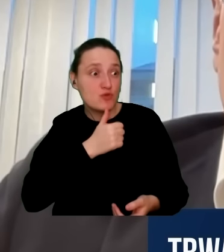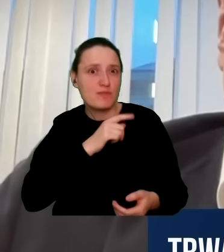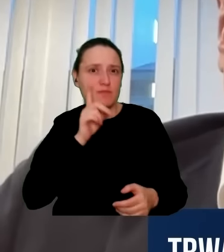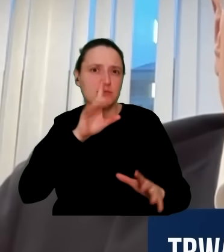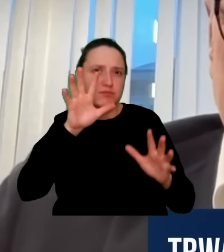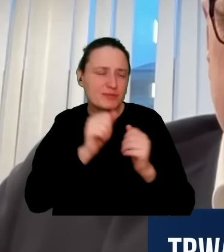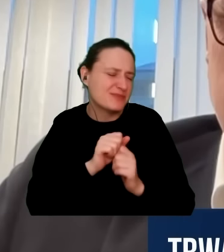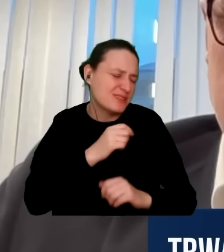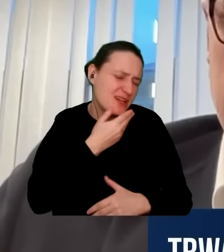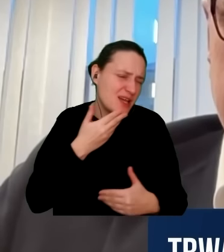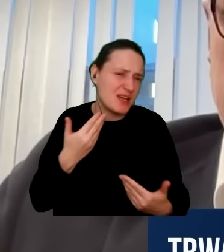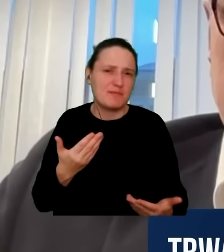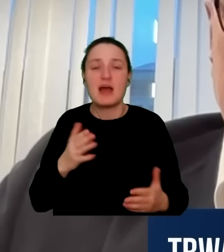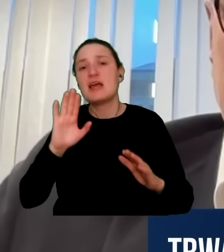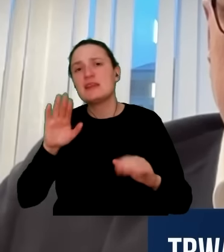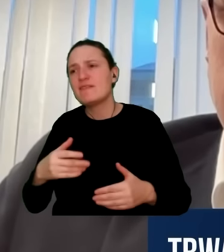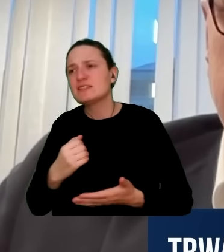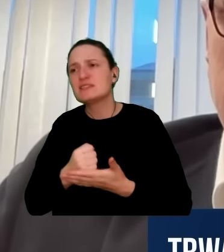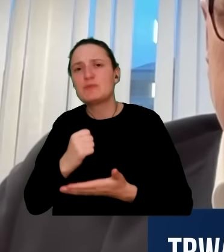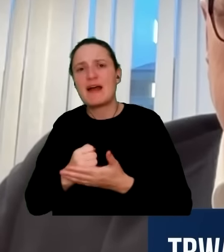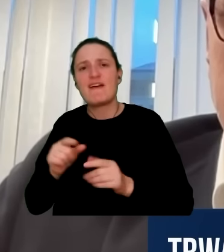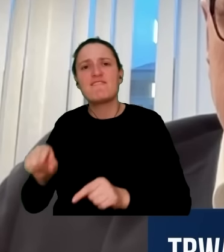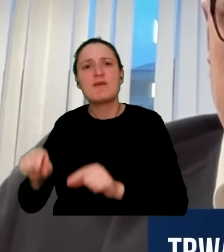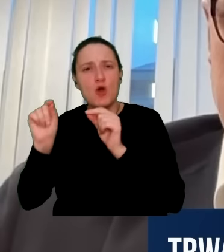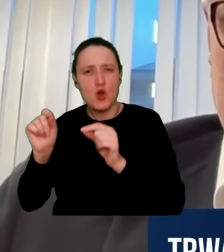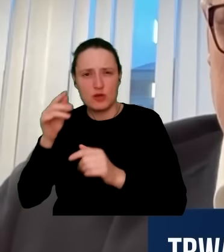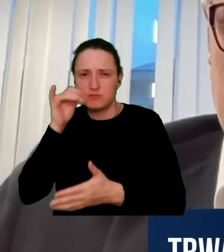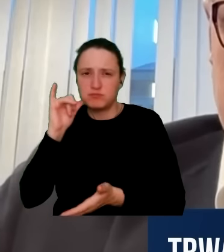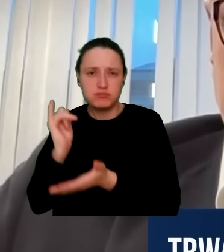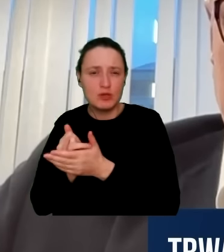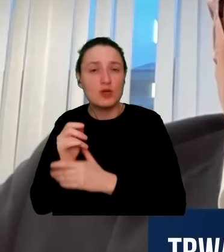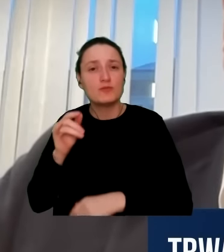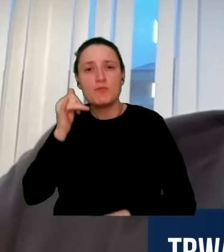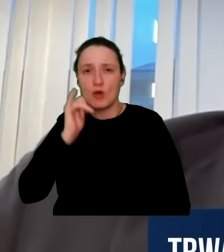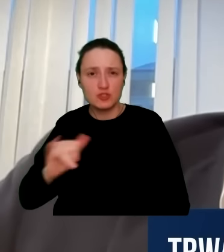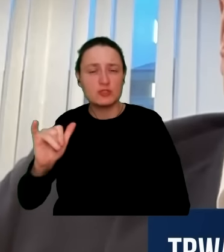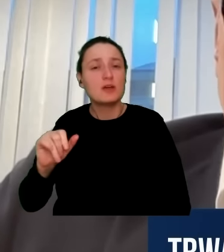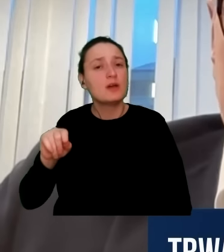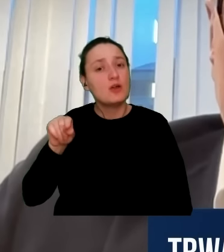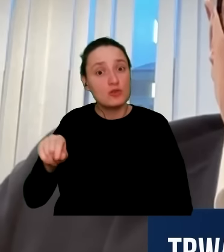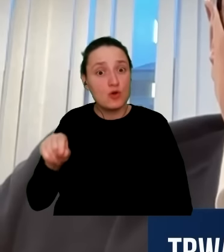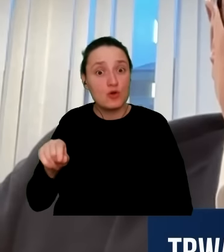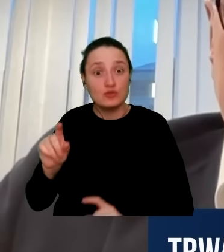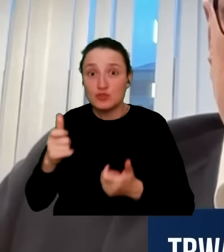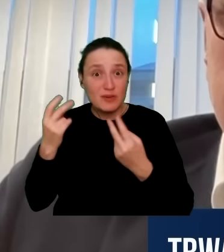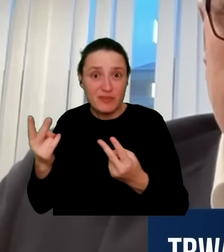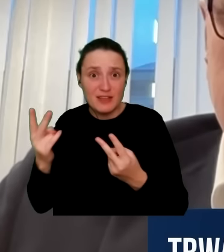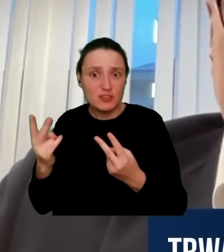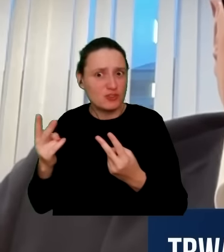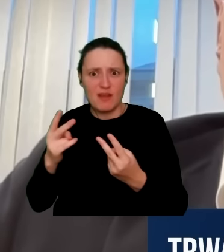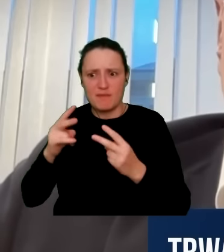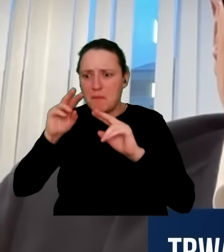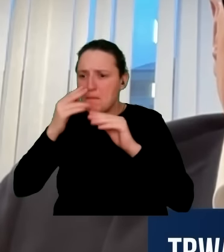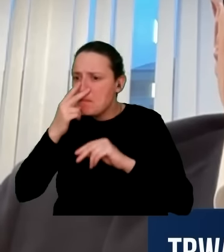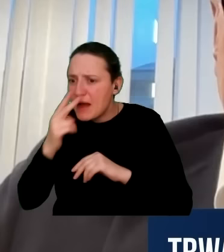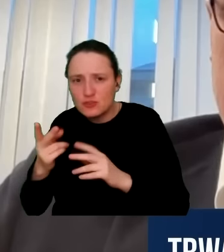no, choćby w przypadku wyborów, które miały miejsce, to co pan redaktor słusznie podniósł, tego co było istotą rzeczy.